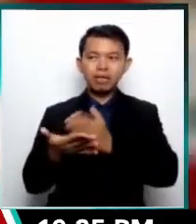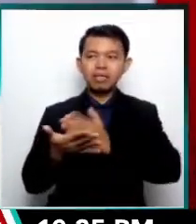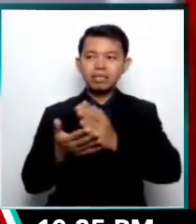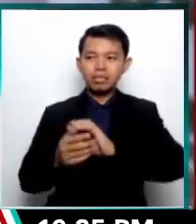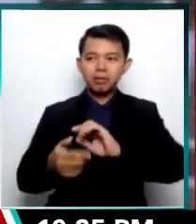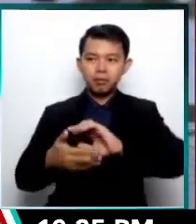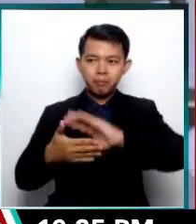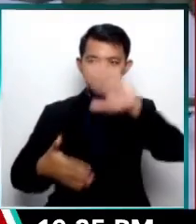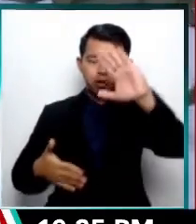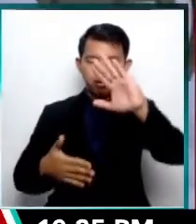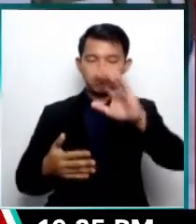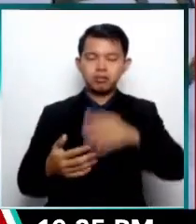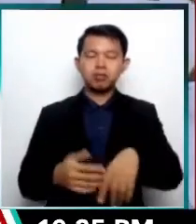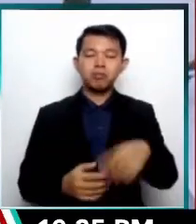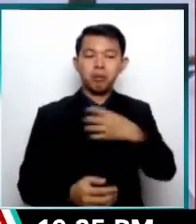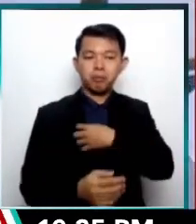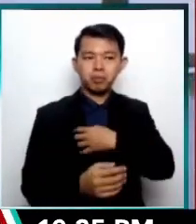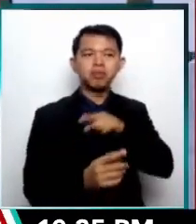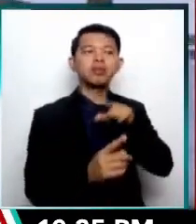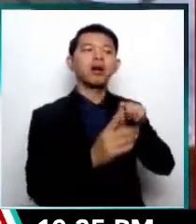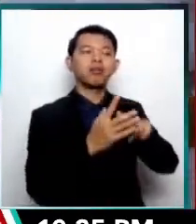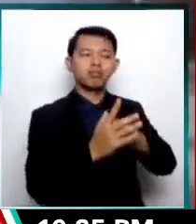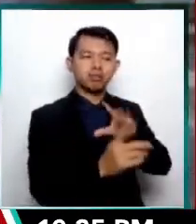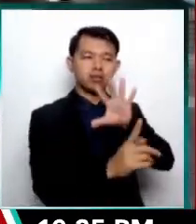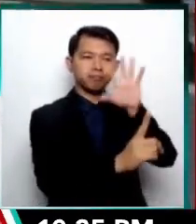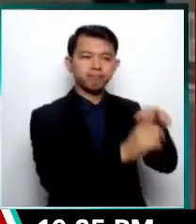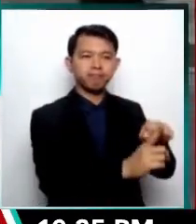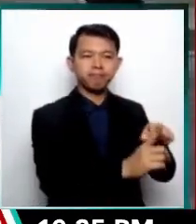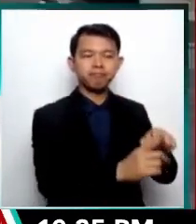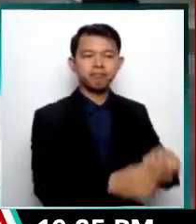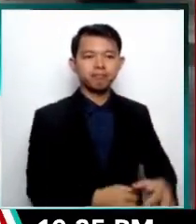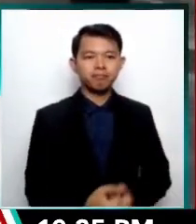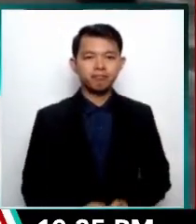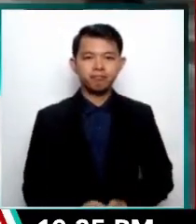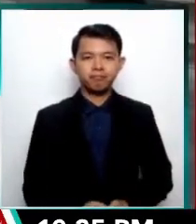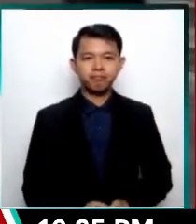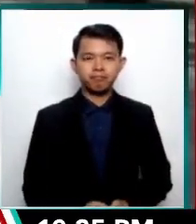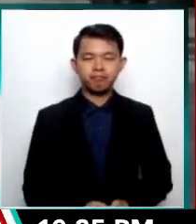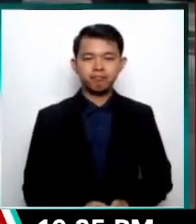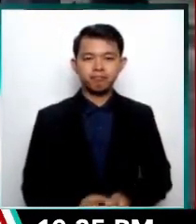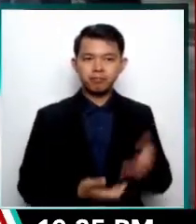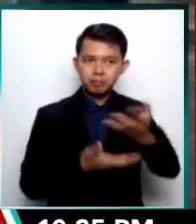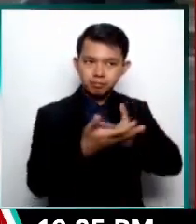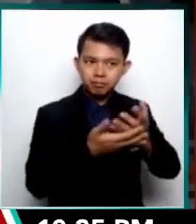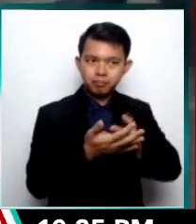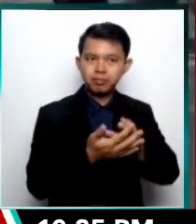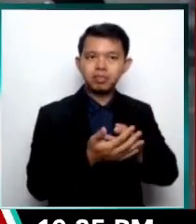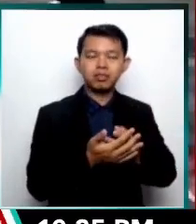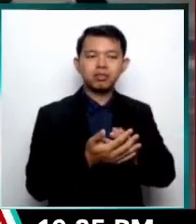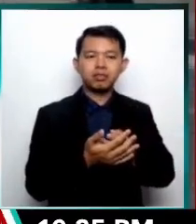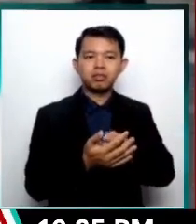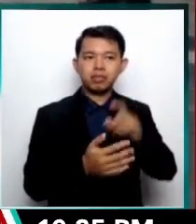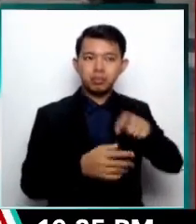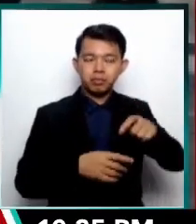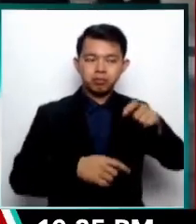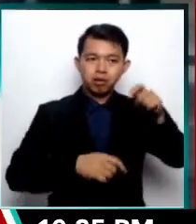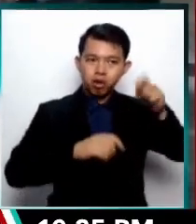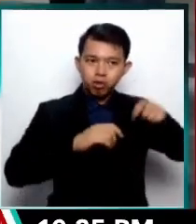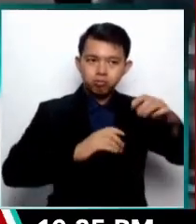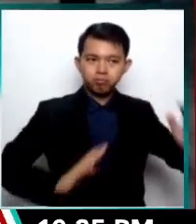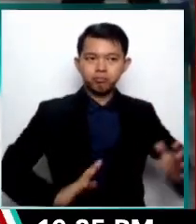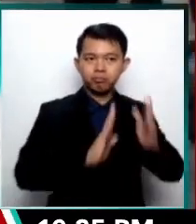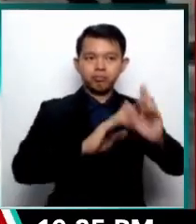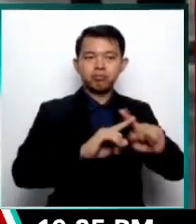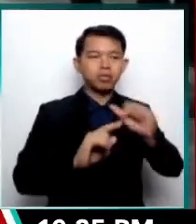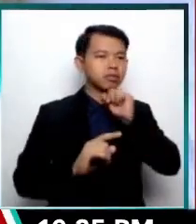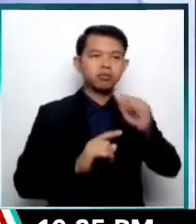kapulisan. Ayon sa mga otoridad, matapos makapag-plea bargain, hindi na ito dumalo sa mga pagdinig sa korte at naglaho na, sabi ng suspect,